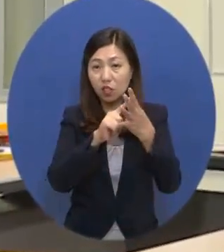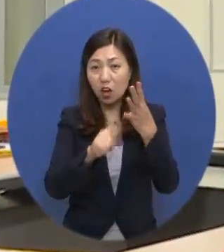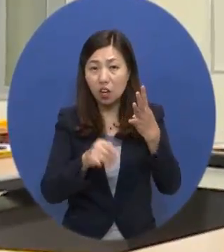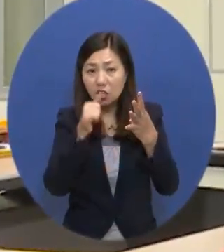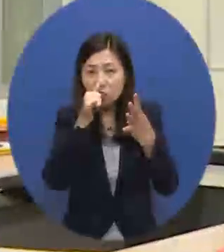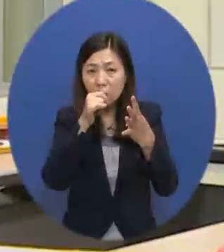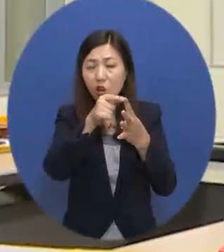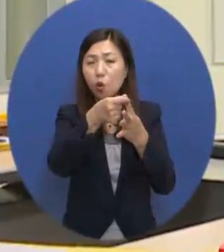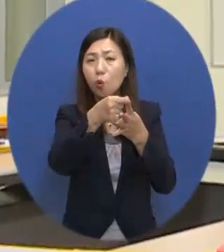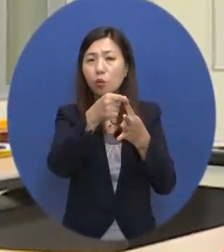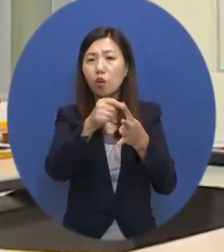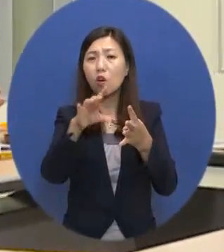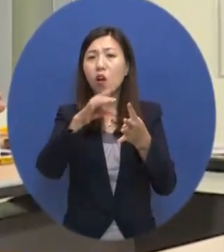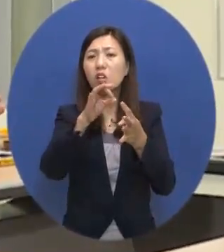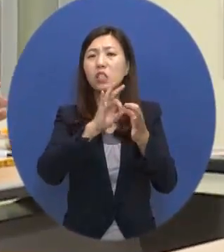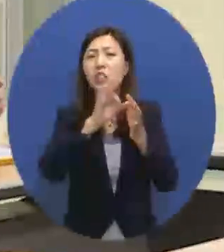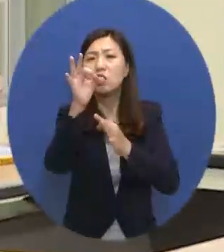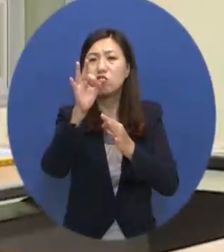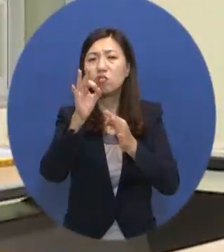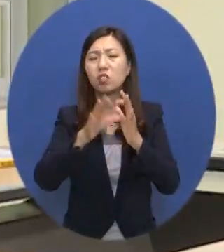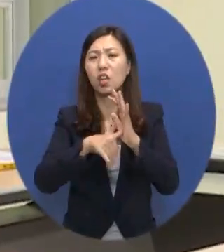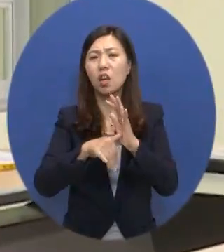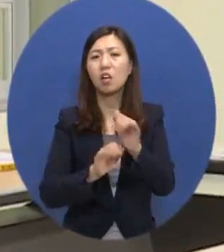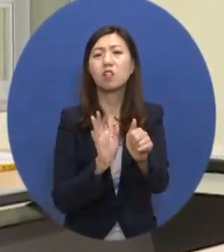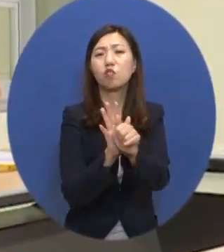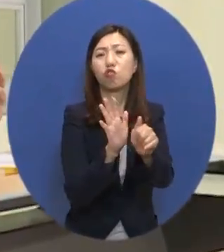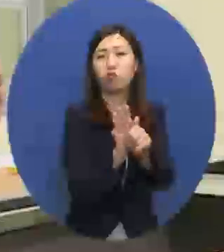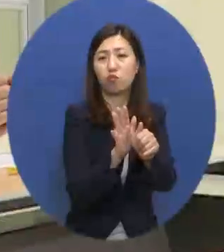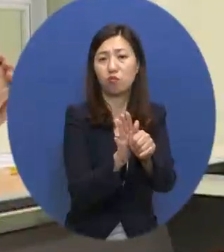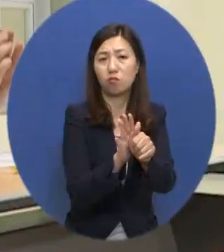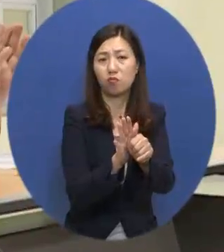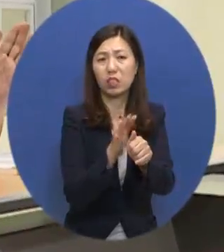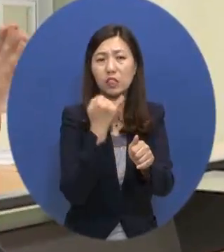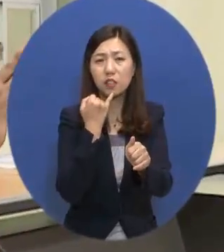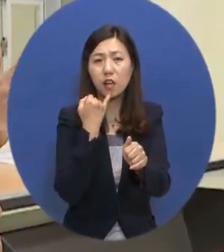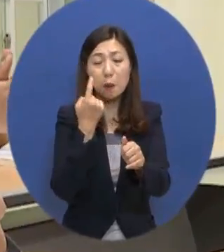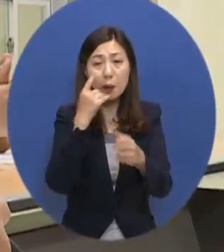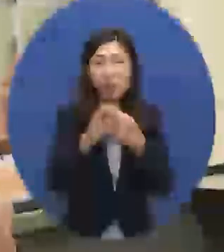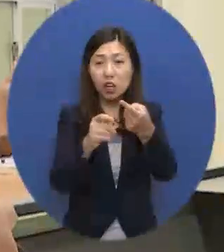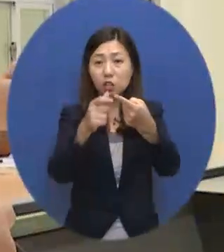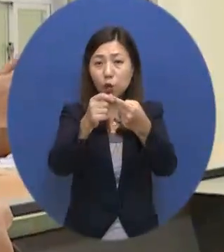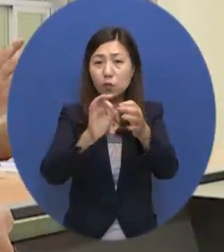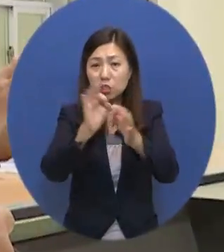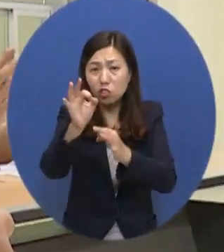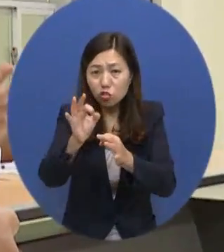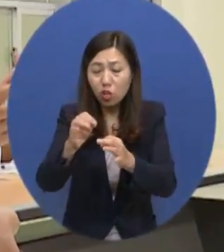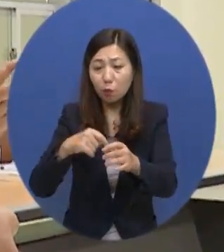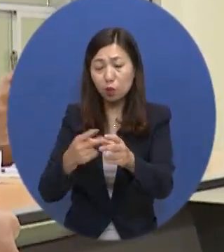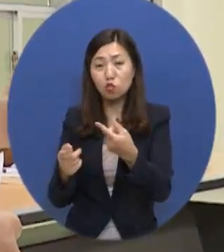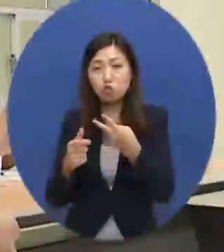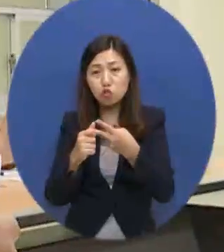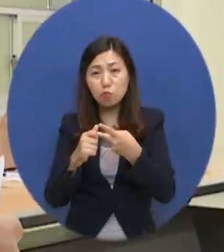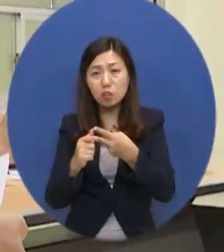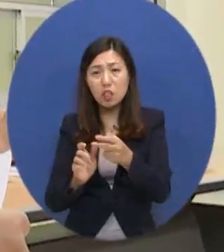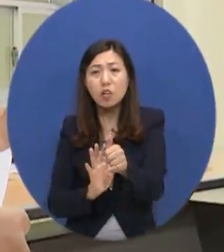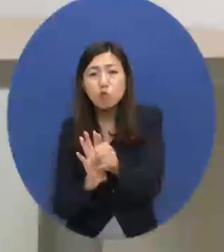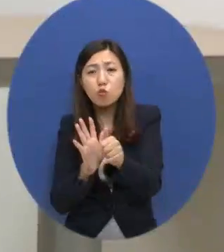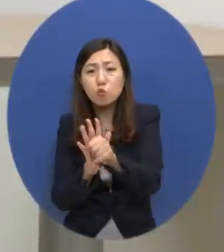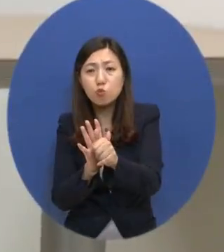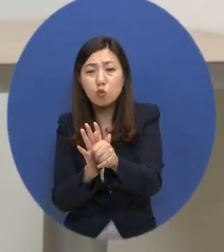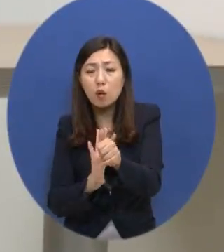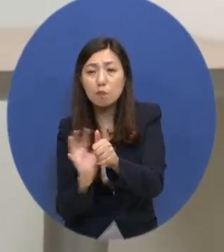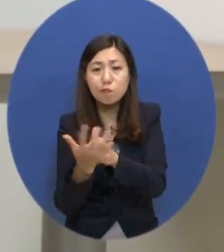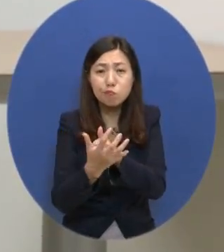이 격려 이것도 참 중요한 것 같아요. 그럼, 만약에 한 개 실수했을 때 뒤에서 이제 커버를 해주는 이 팀워크 아닙니까?